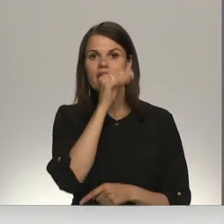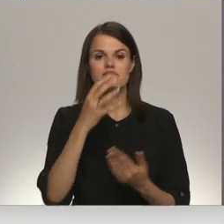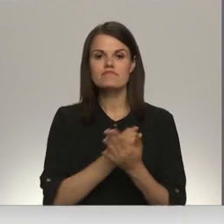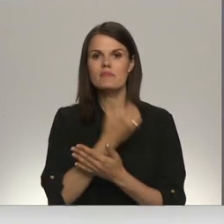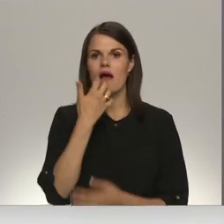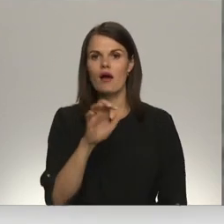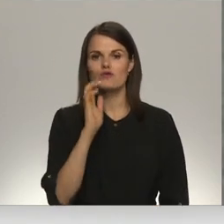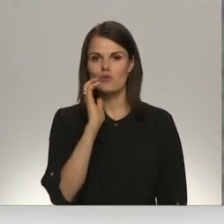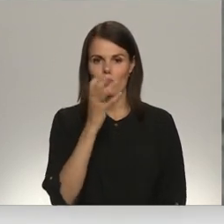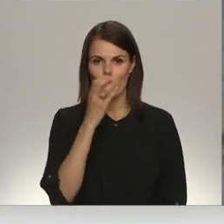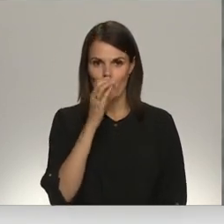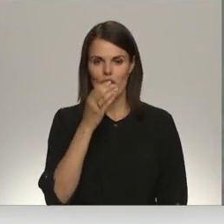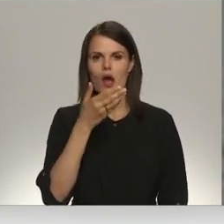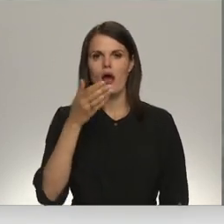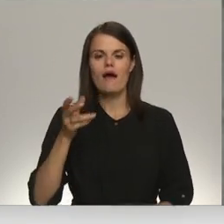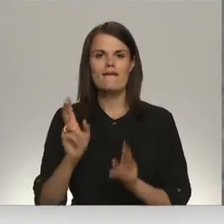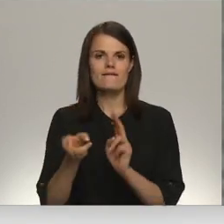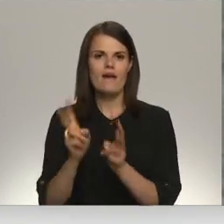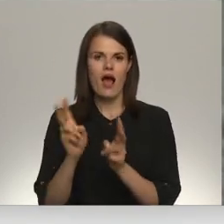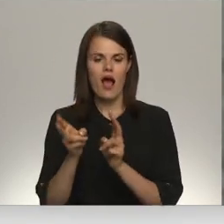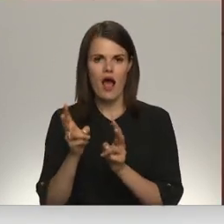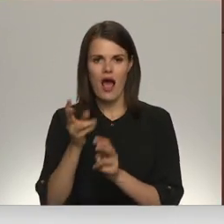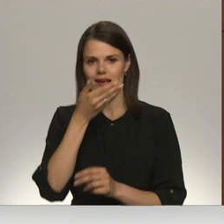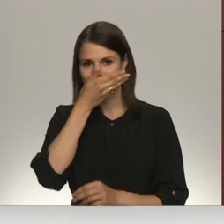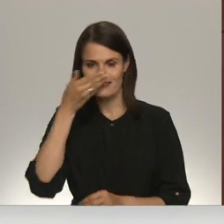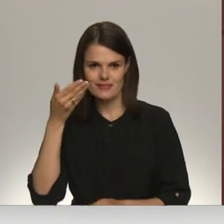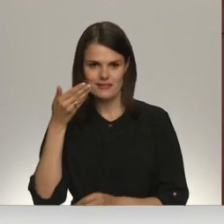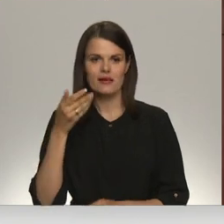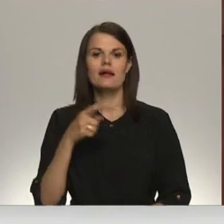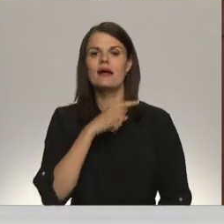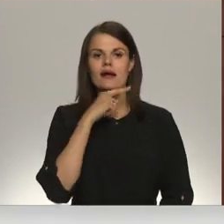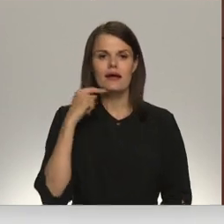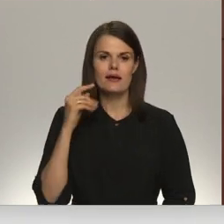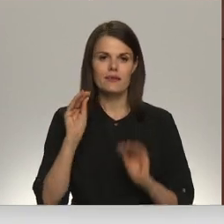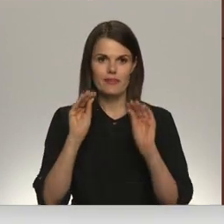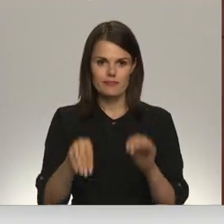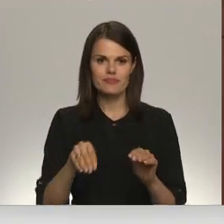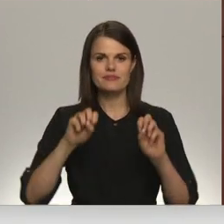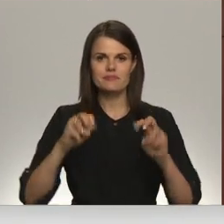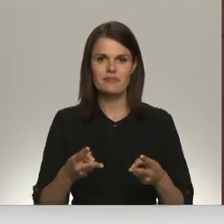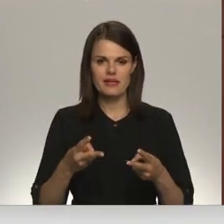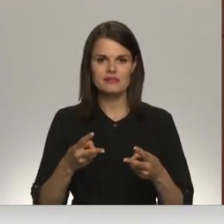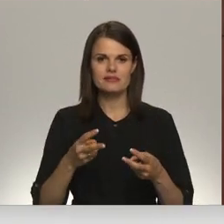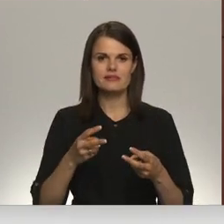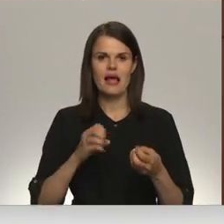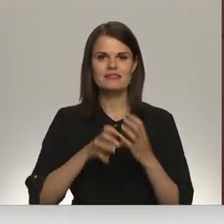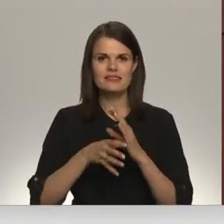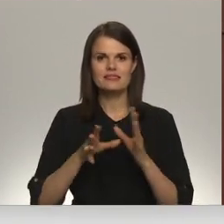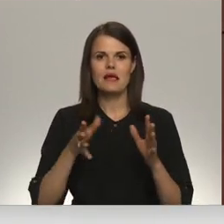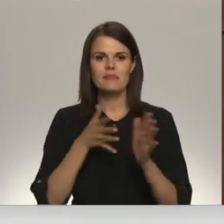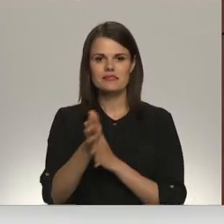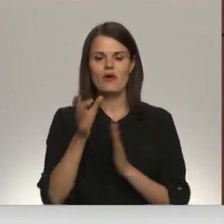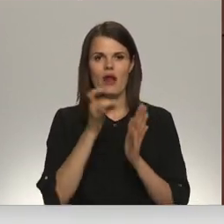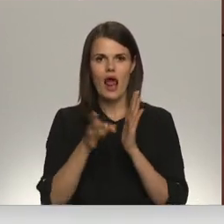pie karstā ūdens uzsildīt to teikannā. Gribējām uzlikt to tādu sistēmu, kur iet ar elektrību.